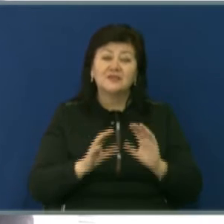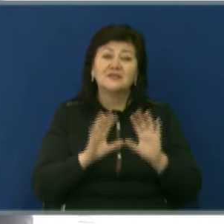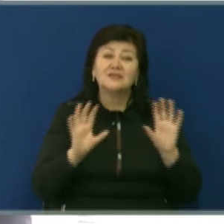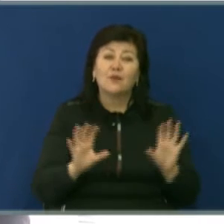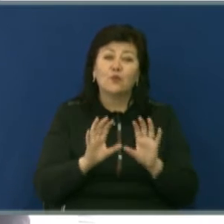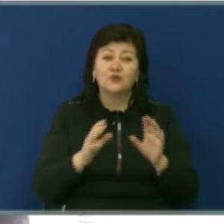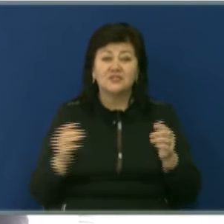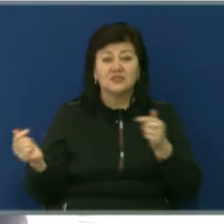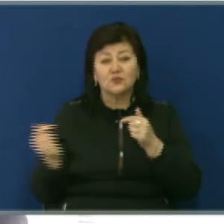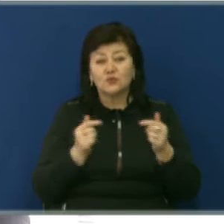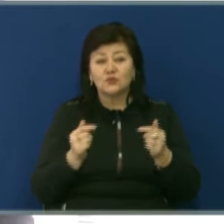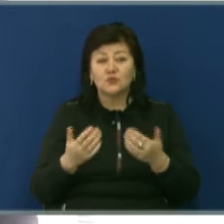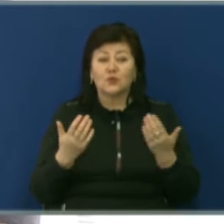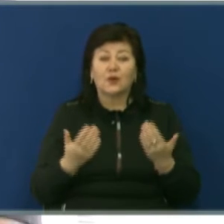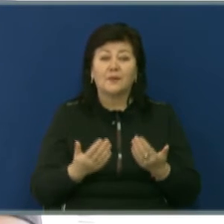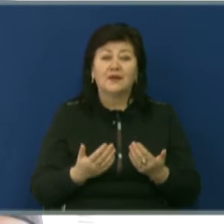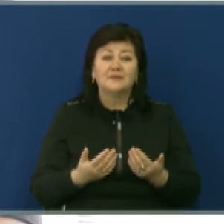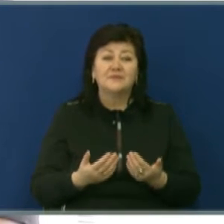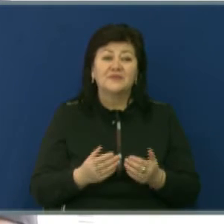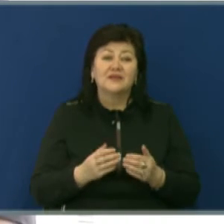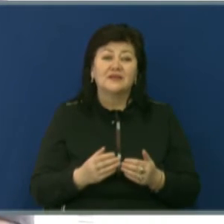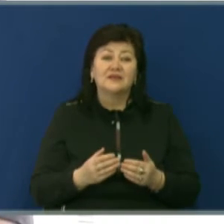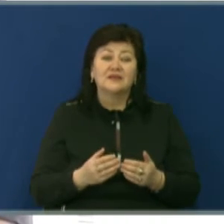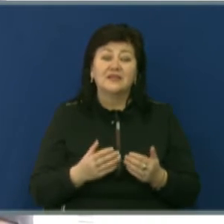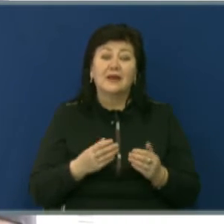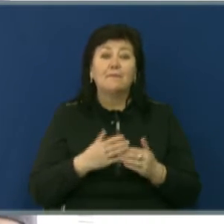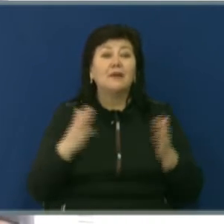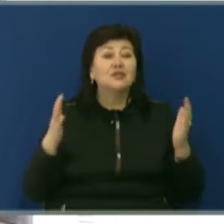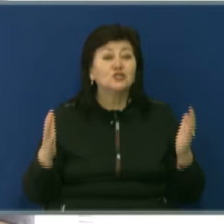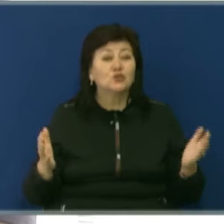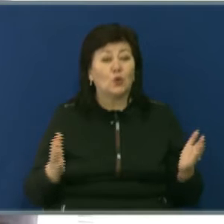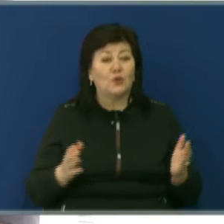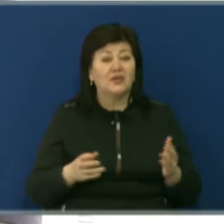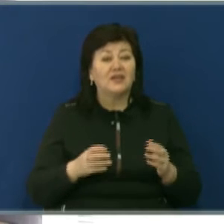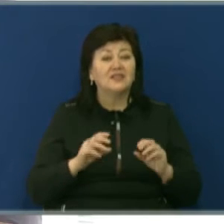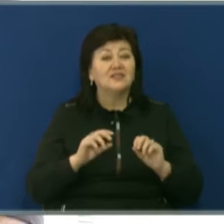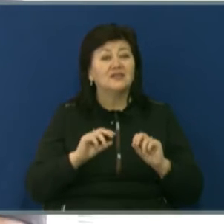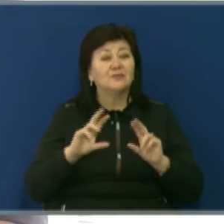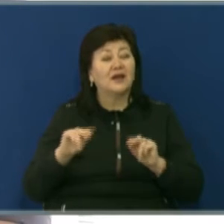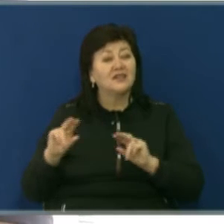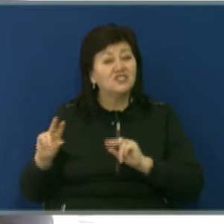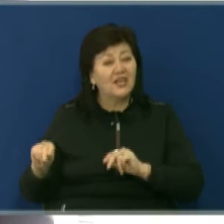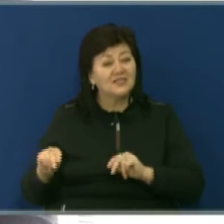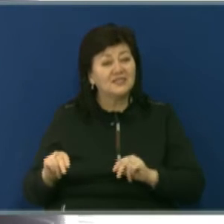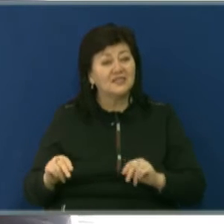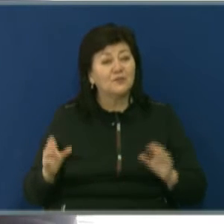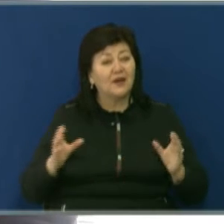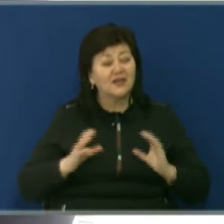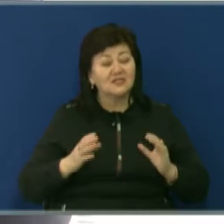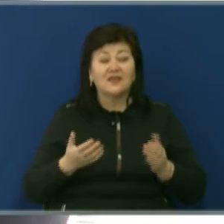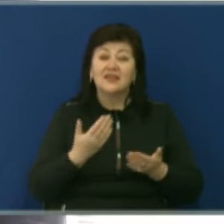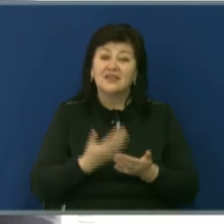осындай ортада тәрбиеленіп, бір-бірін жақсы көріп, қамқор болуын көру үлкен бақыт. Кейбір адамдар балалардың біреуі бір жаққа кетіп қалса, оның